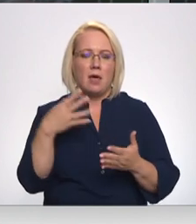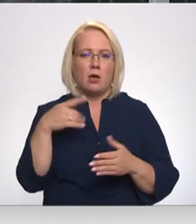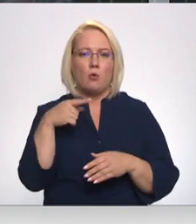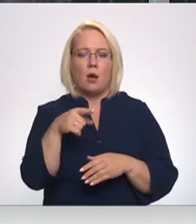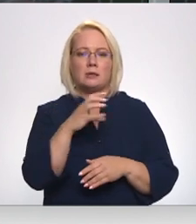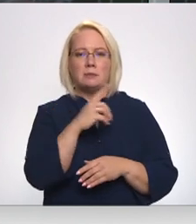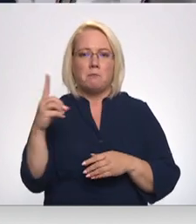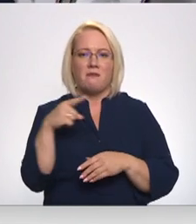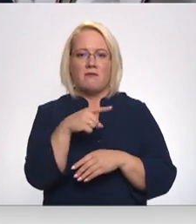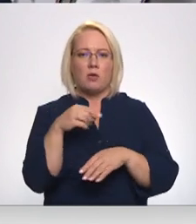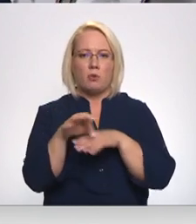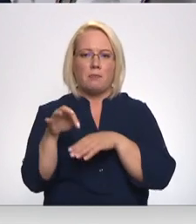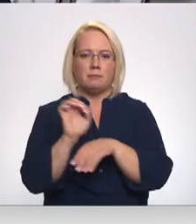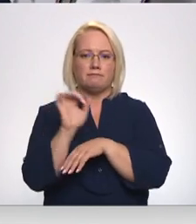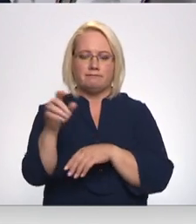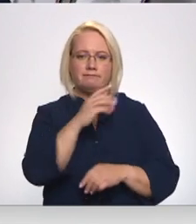represēja.